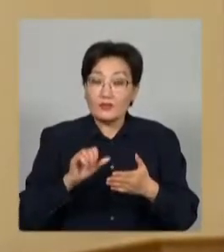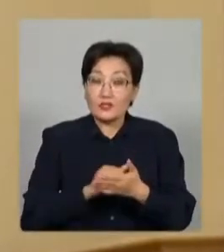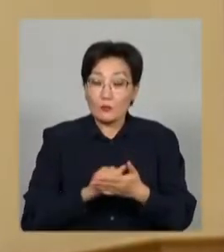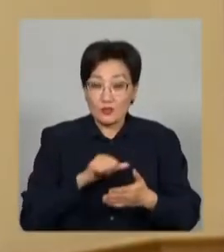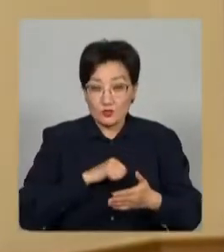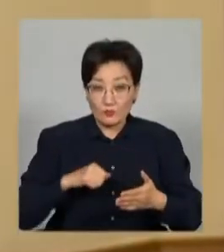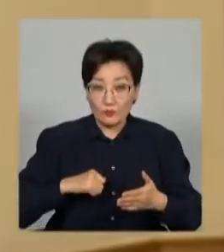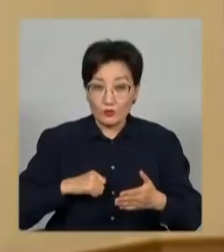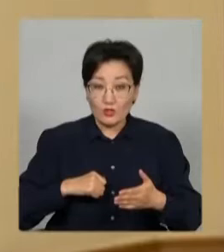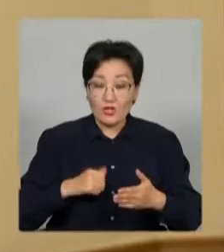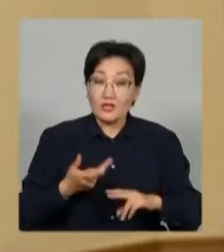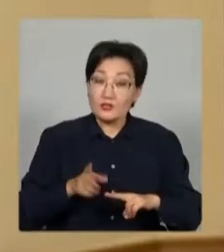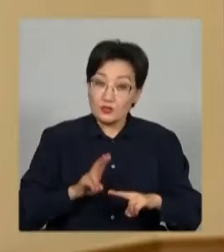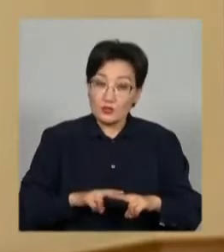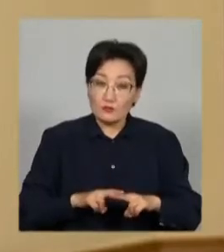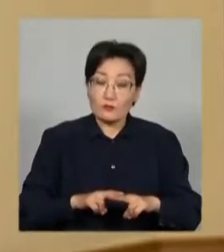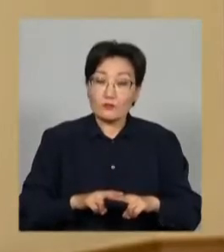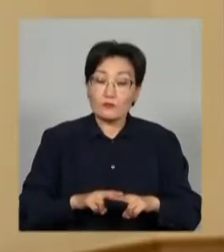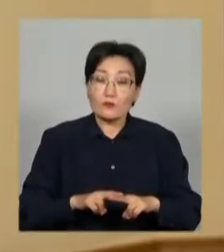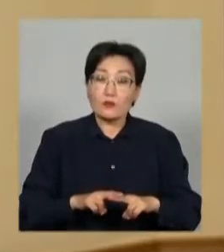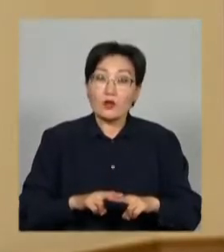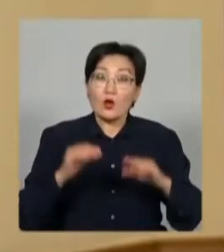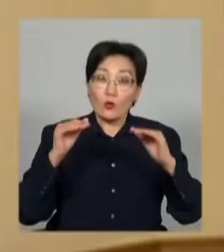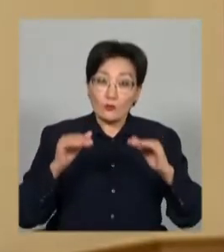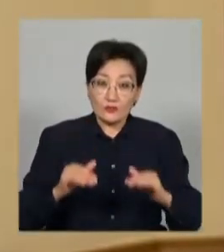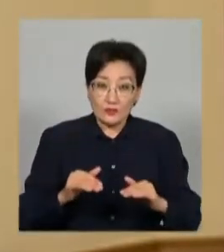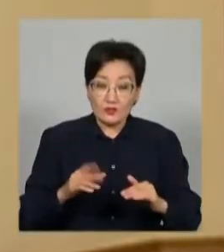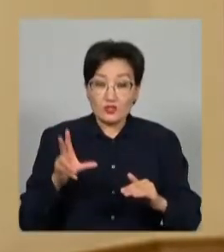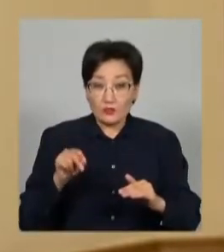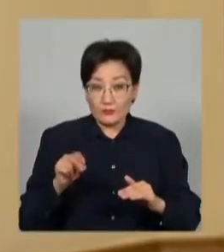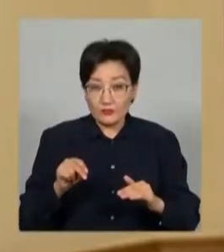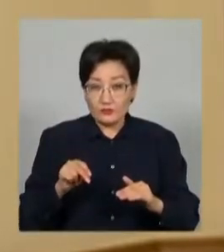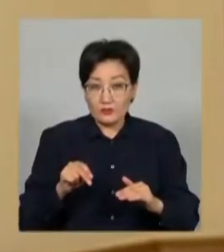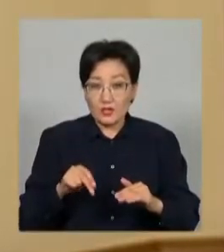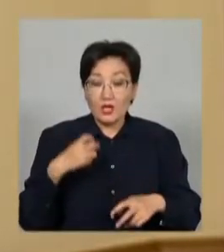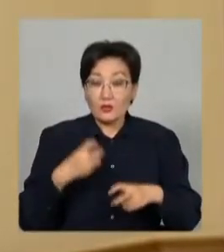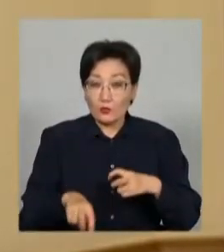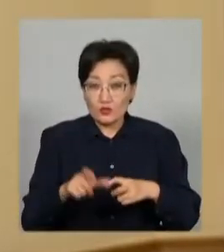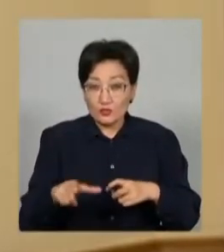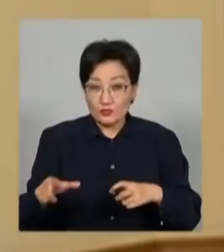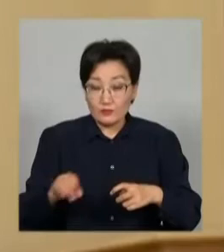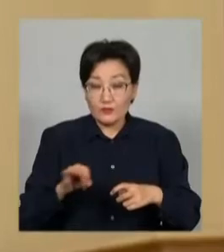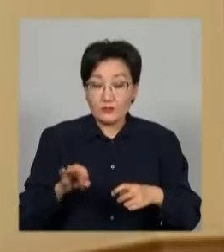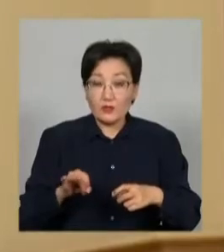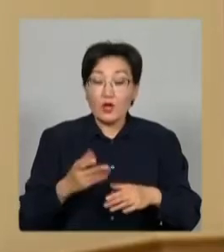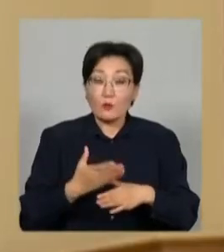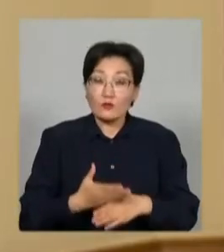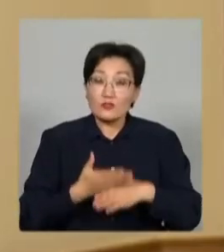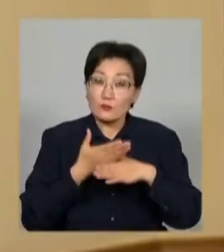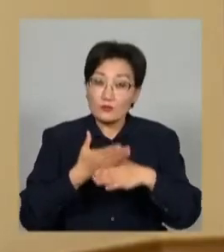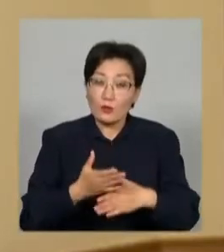самому, это в разы бы уменьшило количество нарушителей и способствовало бы